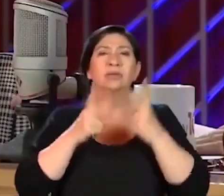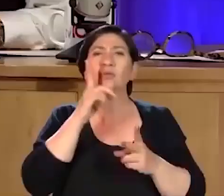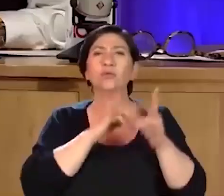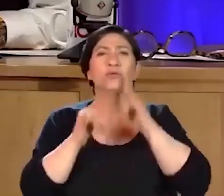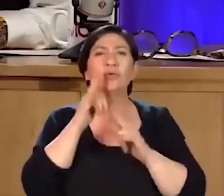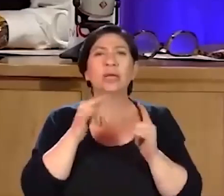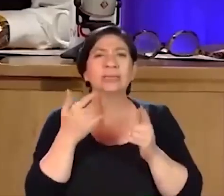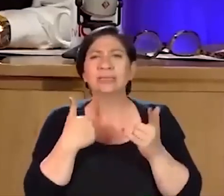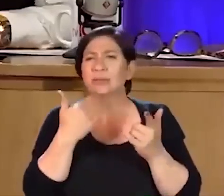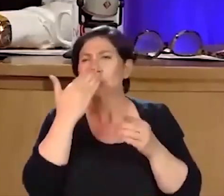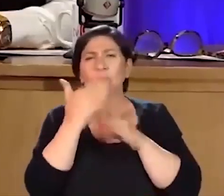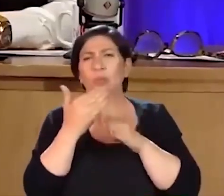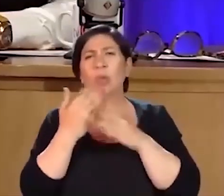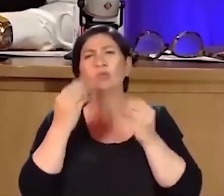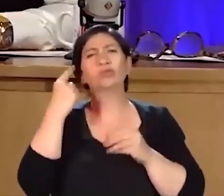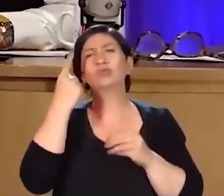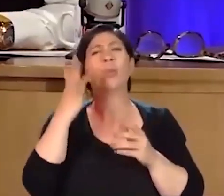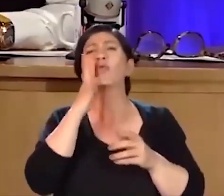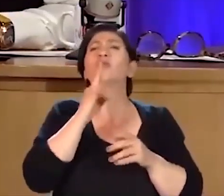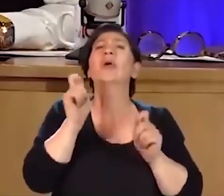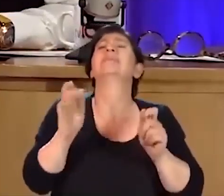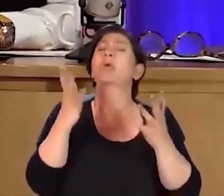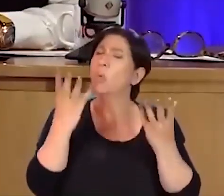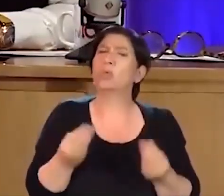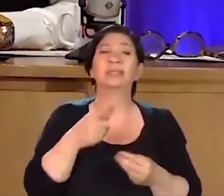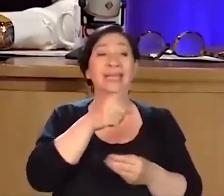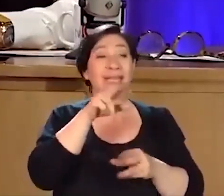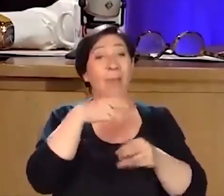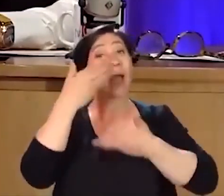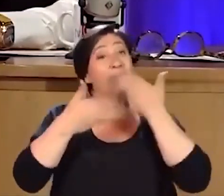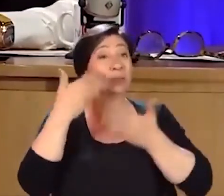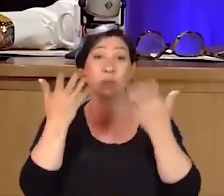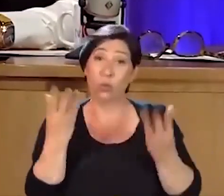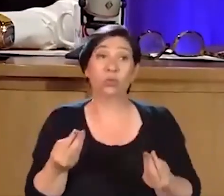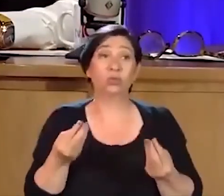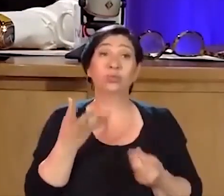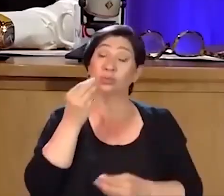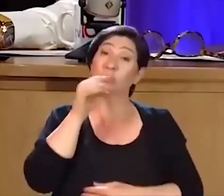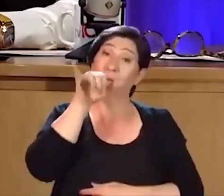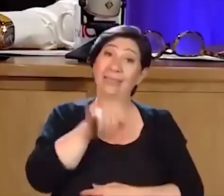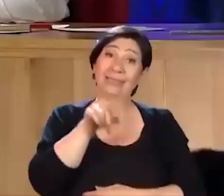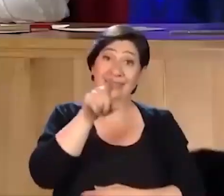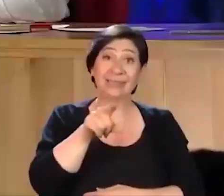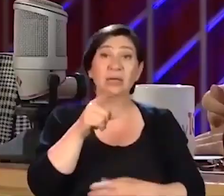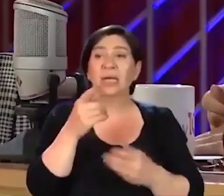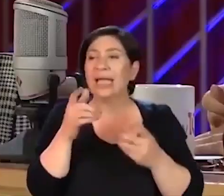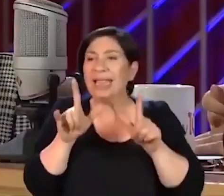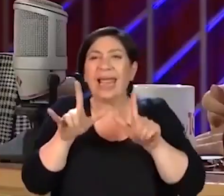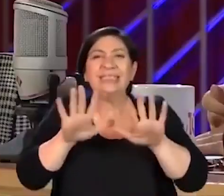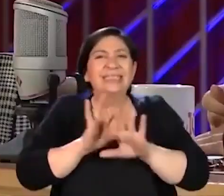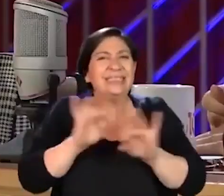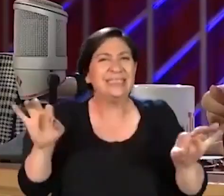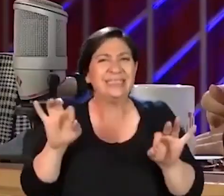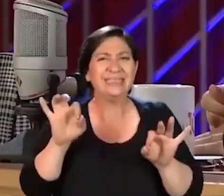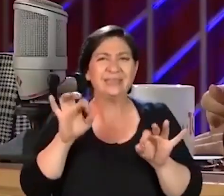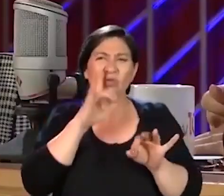hiç karşılığını bulamıyorum ben sinemada. Yani orada küfür etmese de olur. Evet. Senin gibi anlatsa da olur aslında. Çok haklısınız. Çünkü yersiz küfür gerçekten